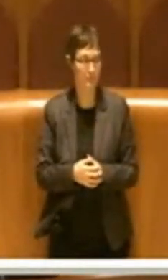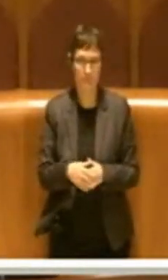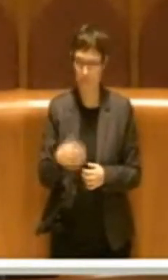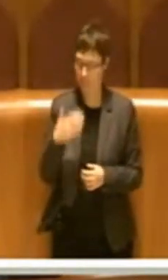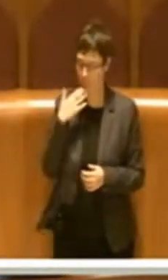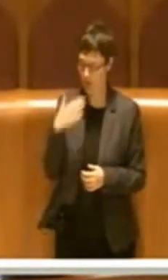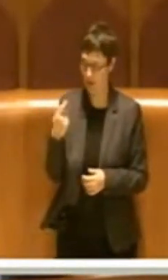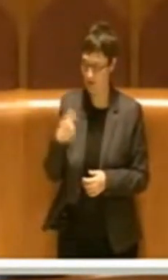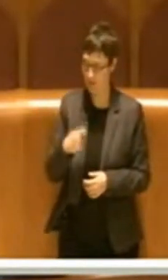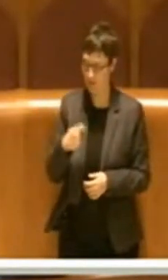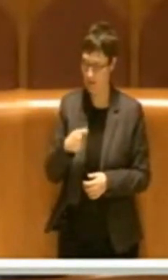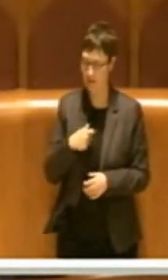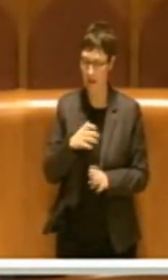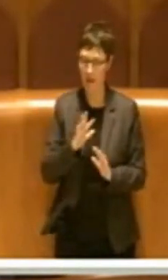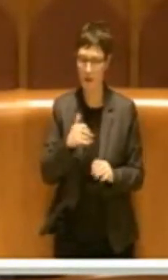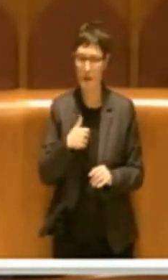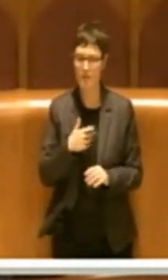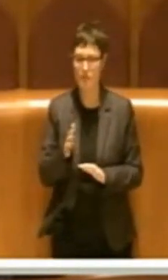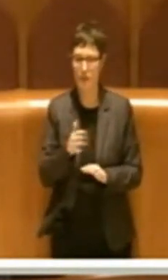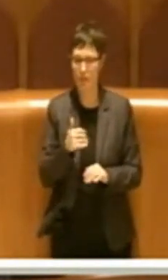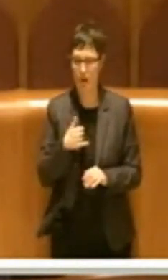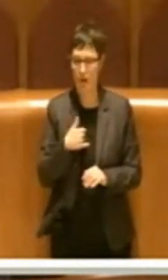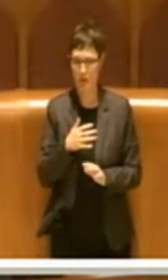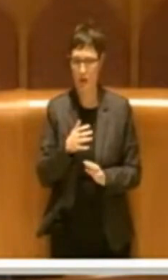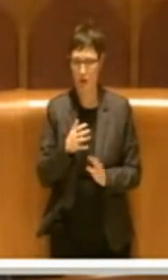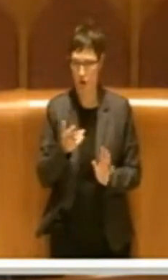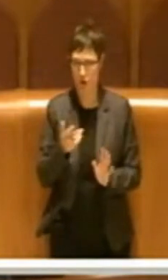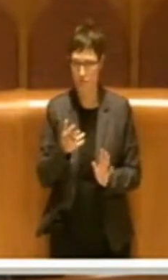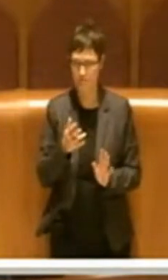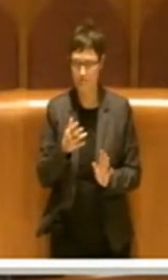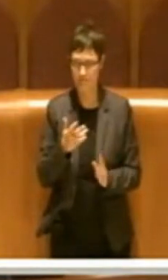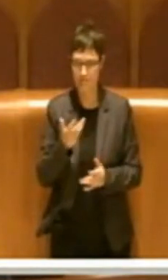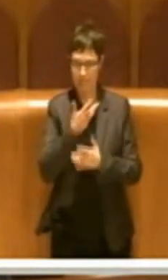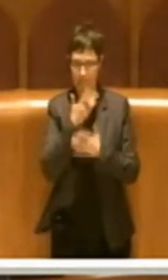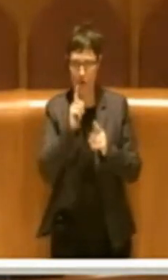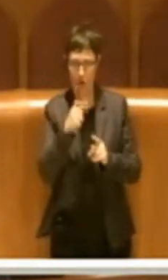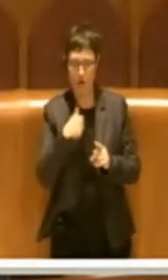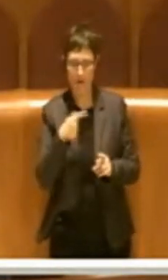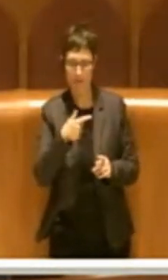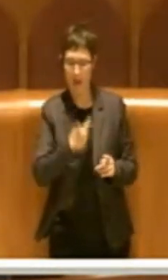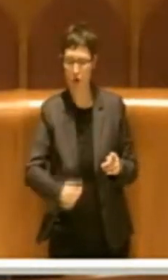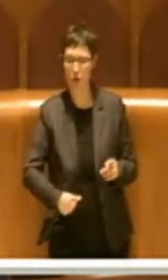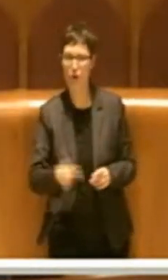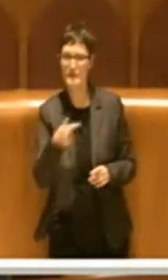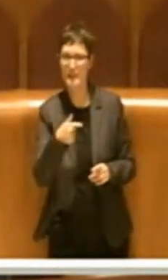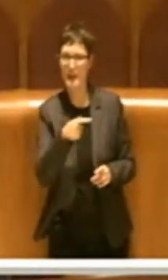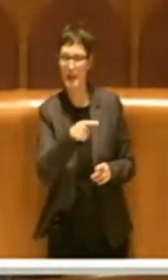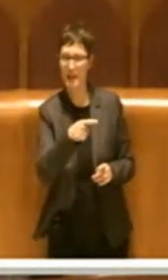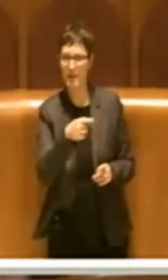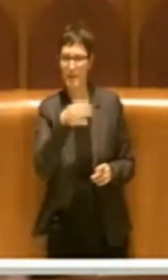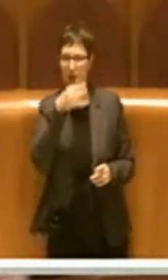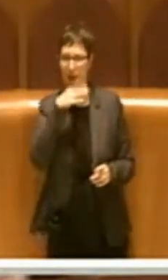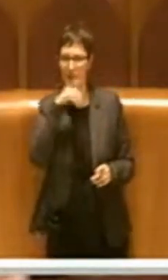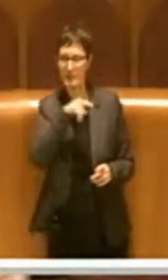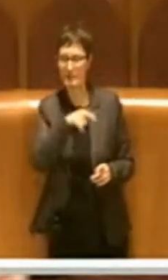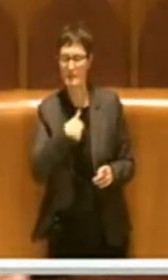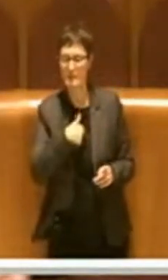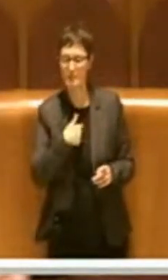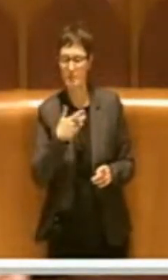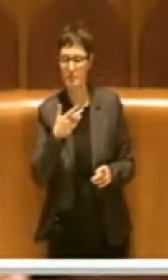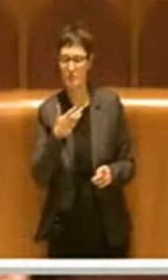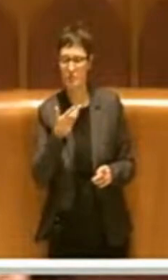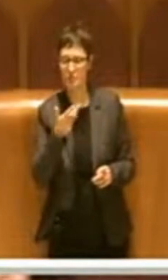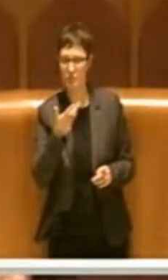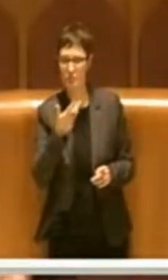Grazie Presidente. A parte non mi è chiaro quello che ha detto la consigliera De Tempesta, perché dice che con questa mozione chiedono anche